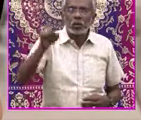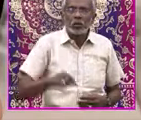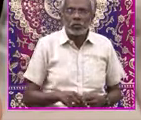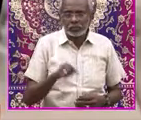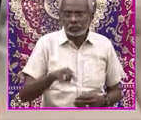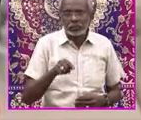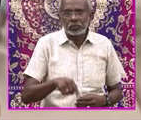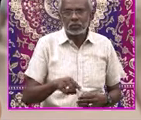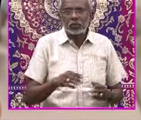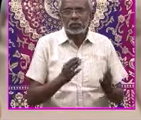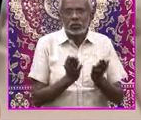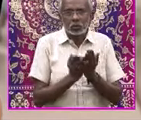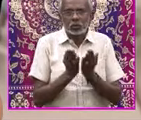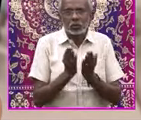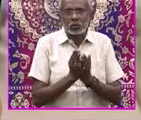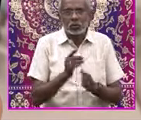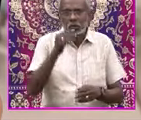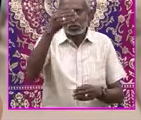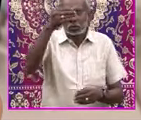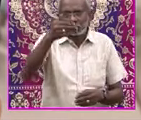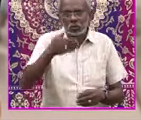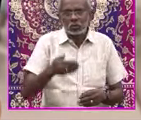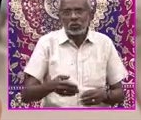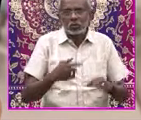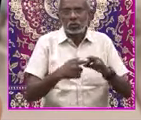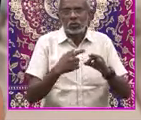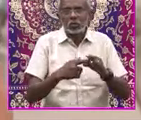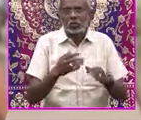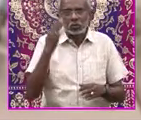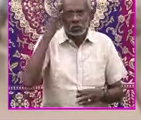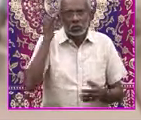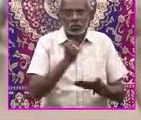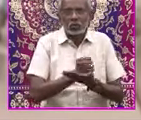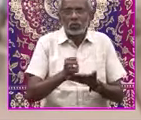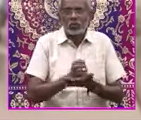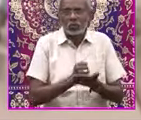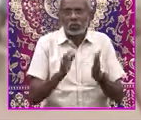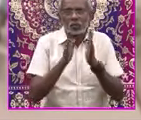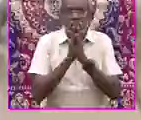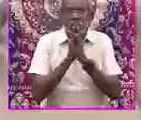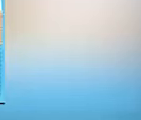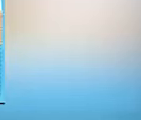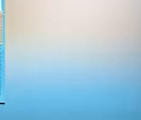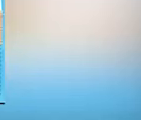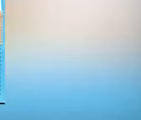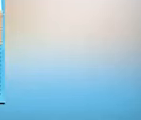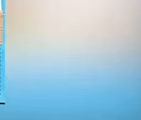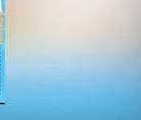இப்பாடப்பகுதியுள்ள மதிப்பீட்டு வினாக்களை படித்து எழுதி பழகுங்கள். நன்றி, வணக்கம்.